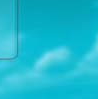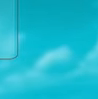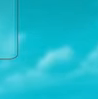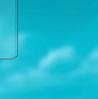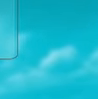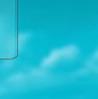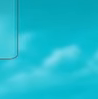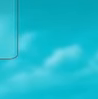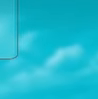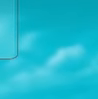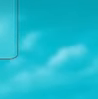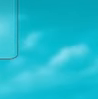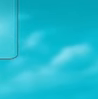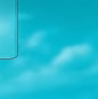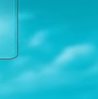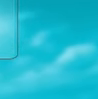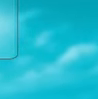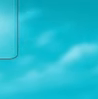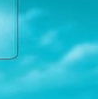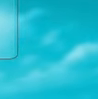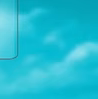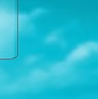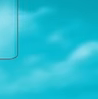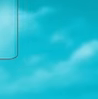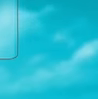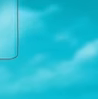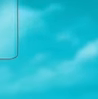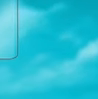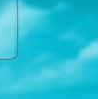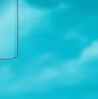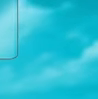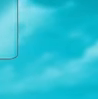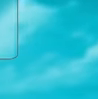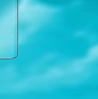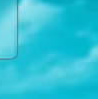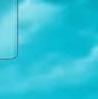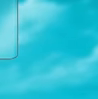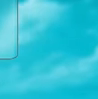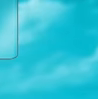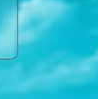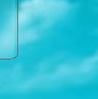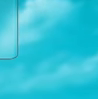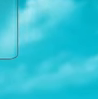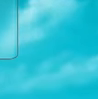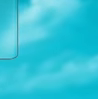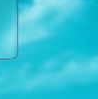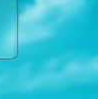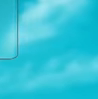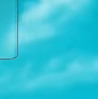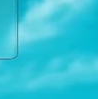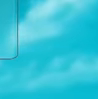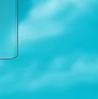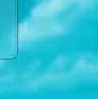В Чилийском районе днем плюс 9, ночью плюс 2. В Жанакурганском районе днем плюс 10, ночью плюс